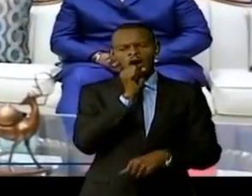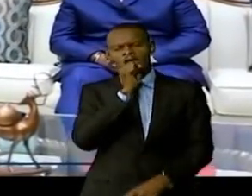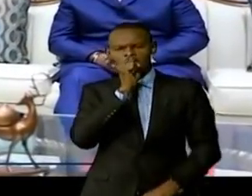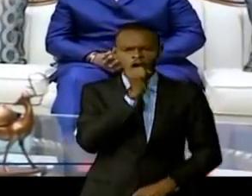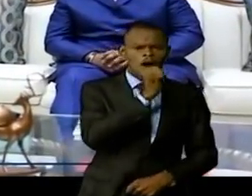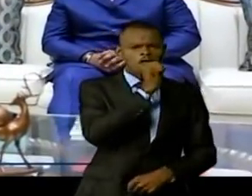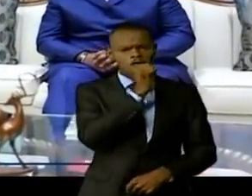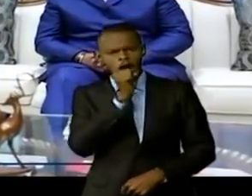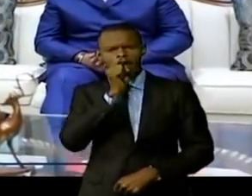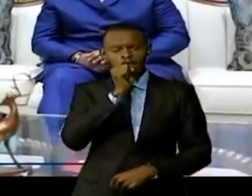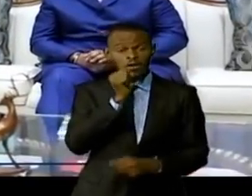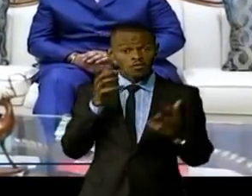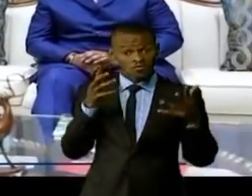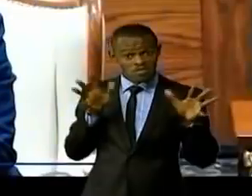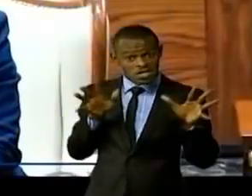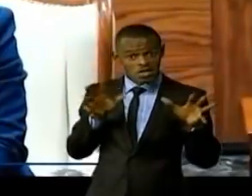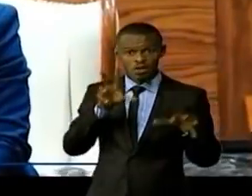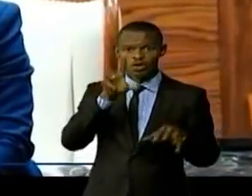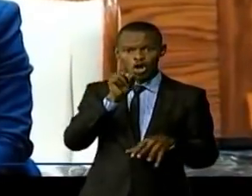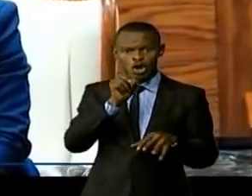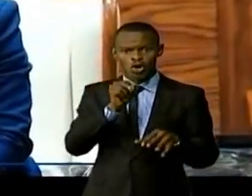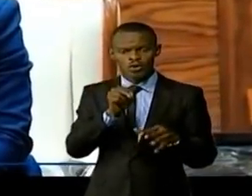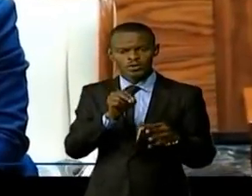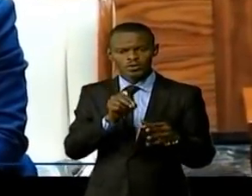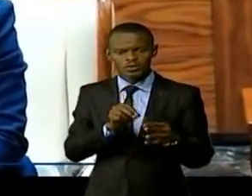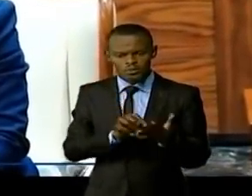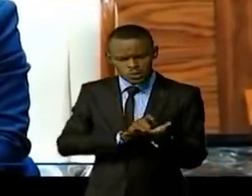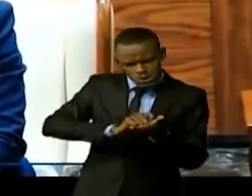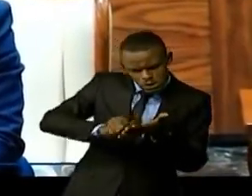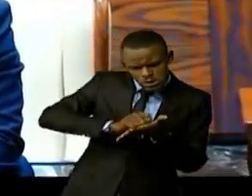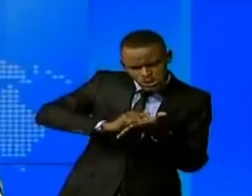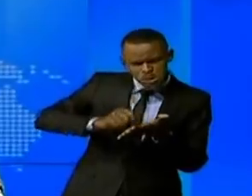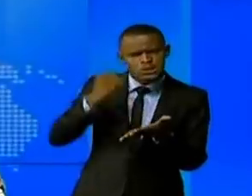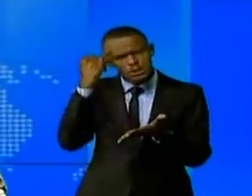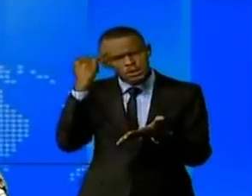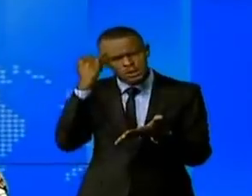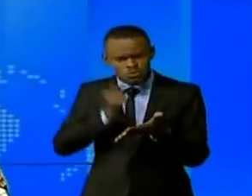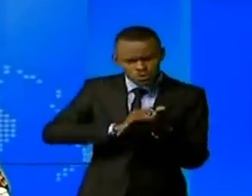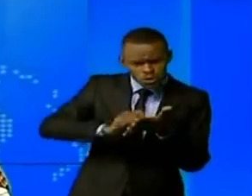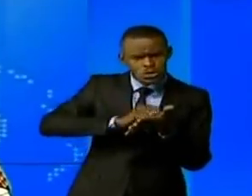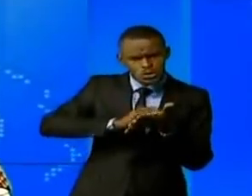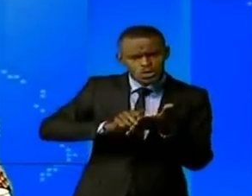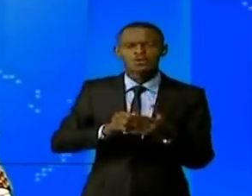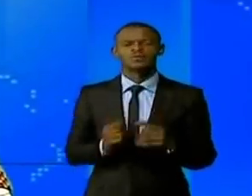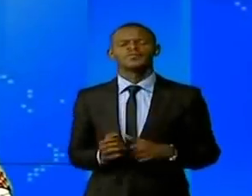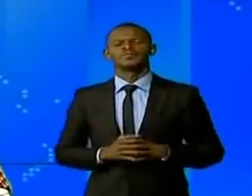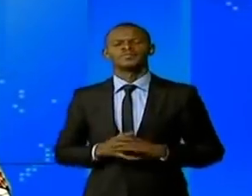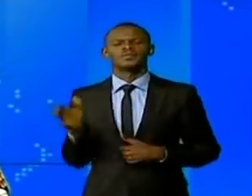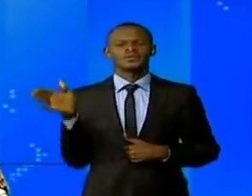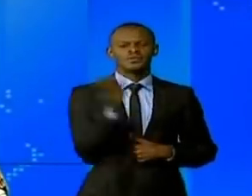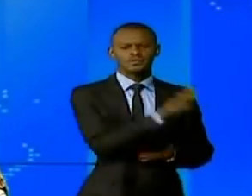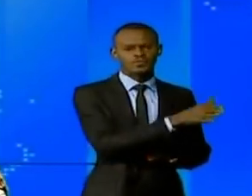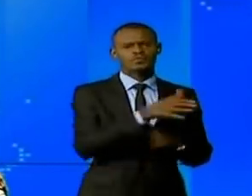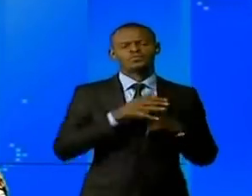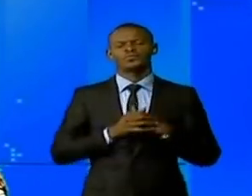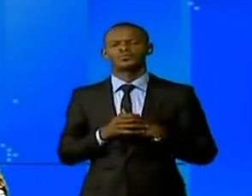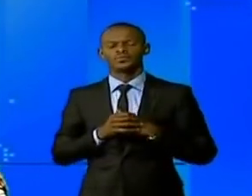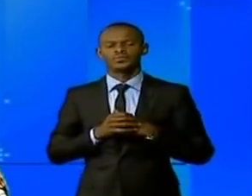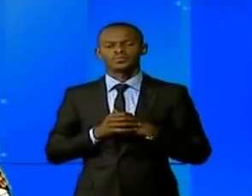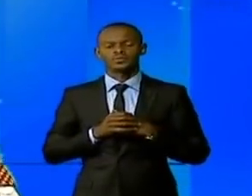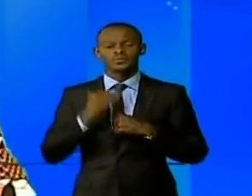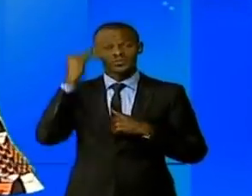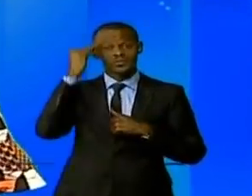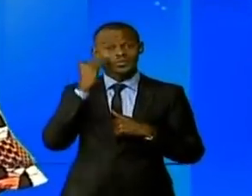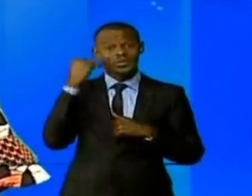arrangeur, compositeur et producteur congolais. Dans la suite de l'actualité, la ministre d'État